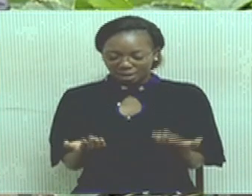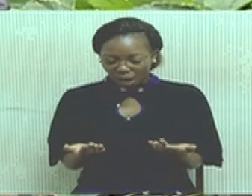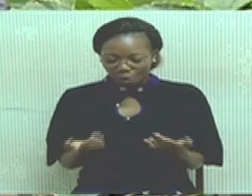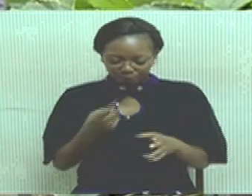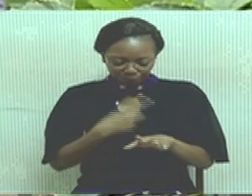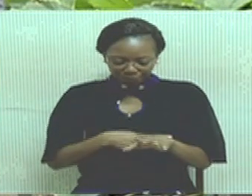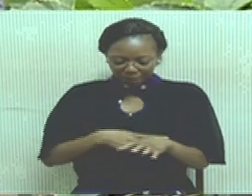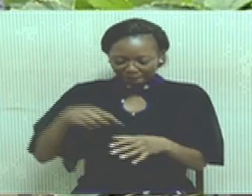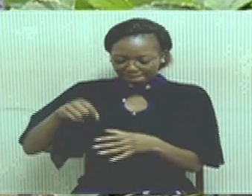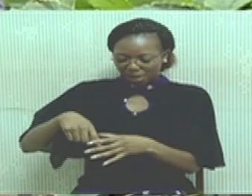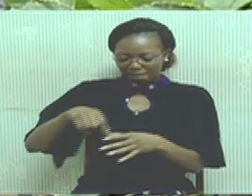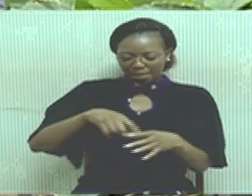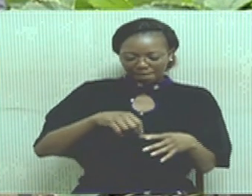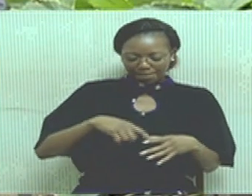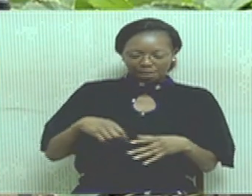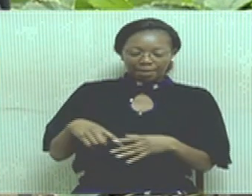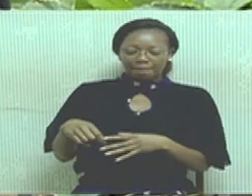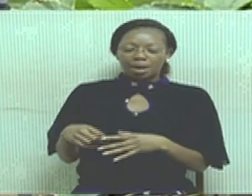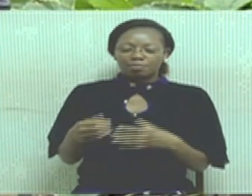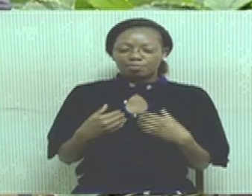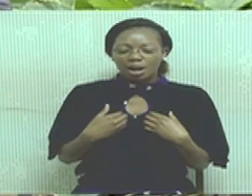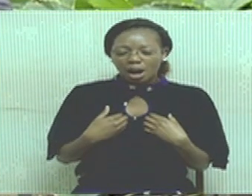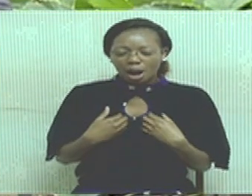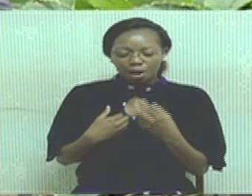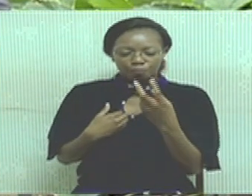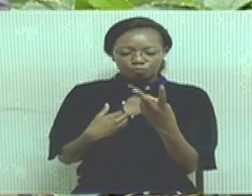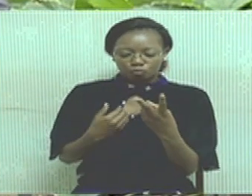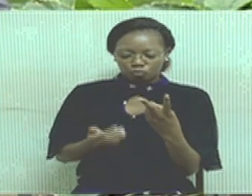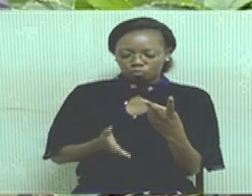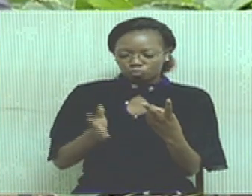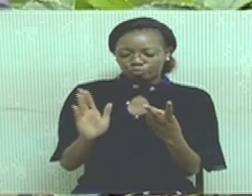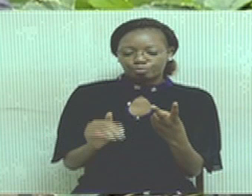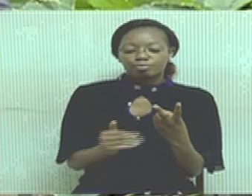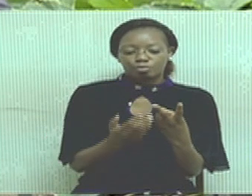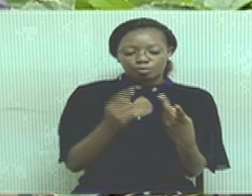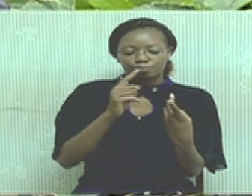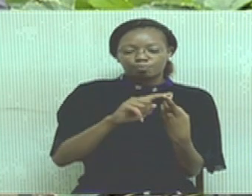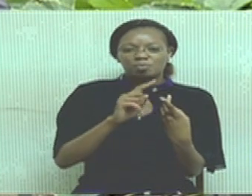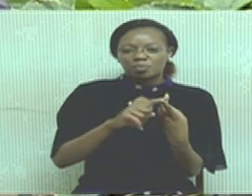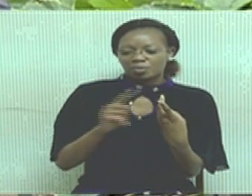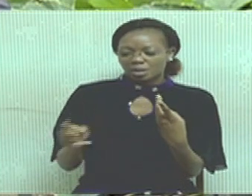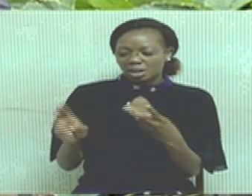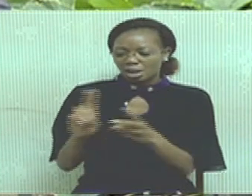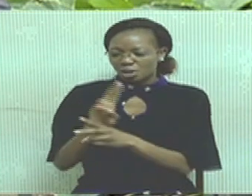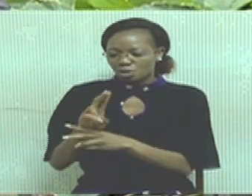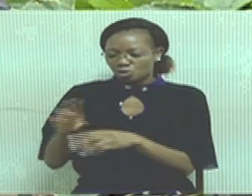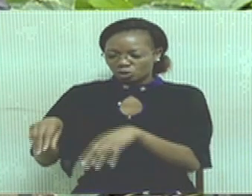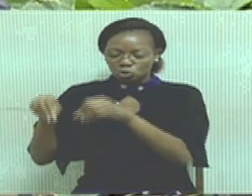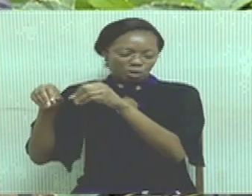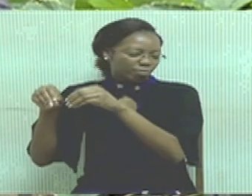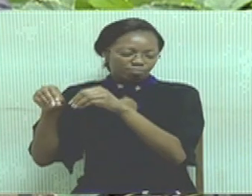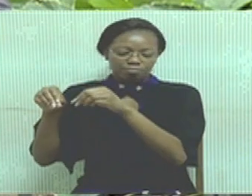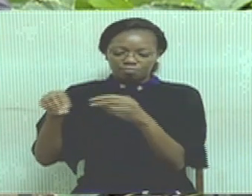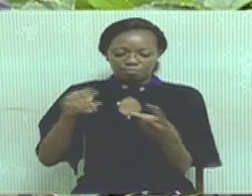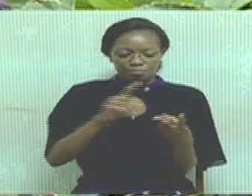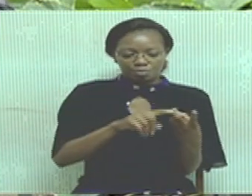unaweza zipanda kwenye kuna type mbili za ukuzaji wa strawberries. Kuna ile ya hydroponics, ile ambayo hutumia mchanga,